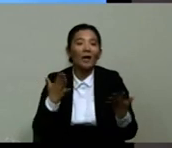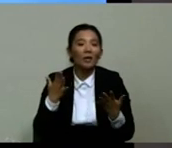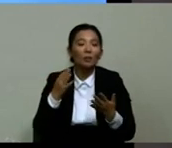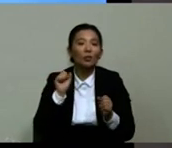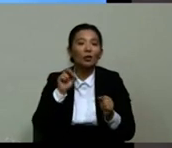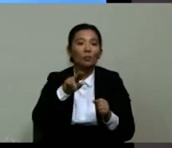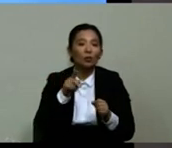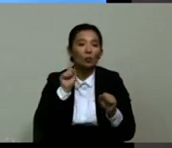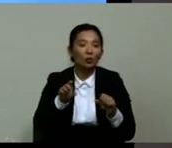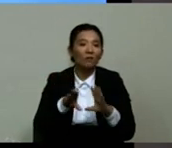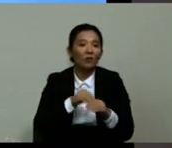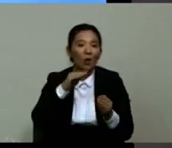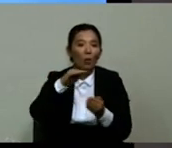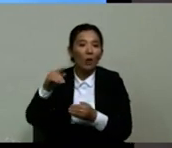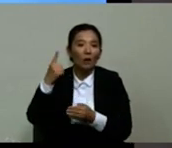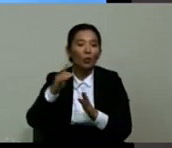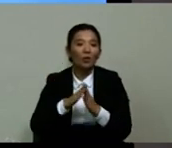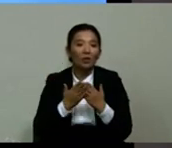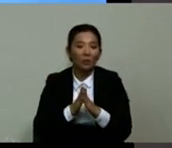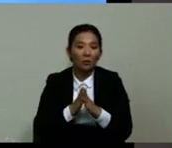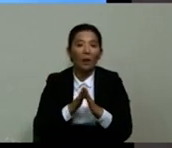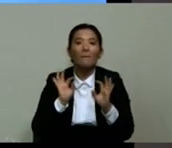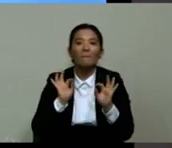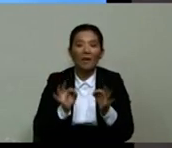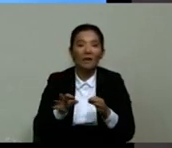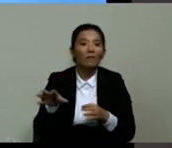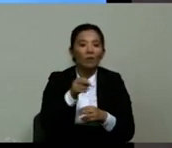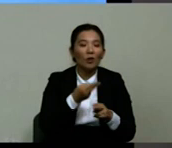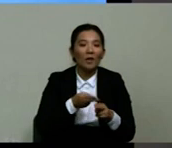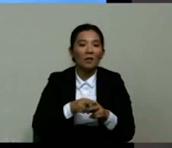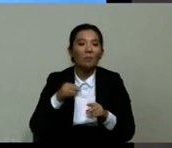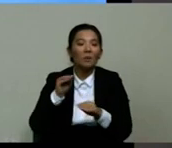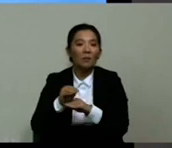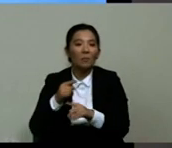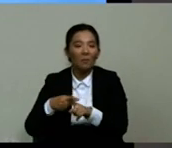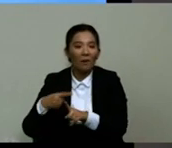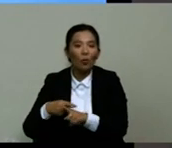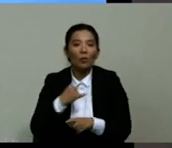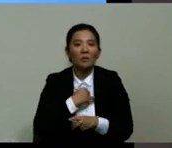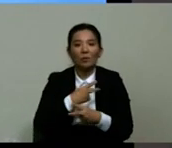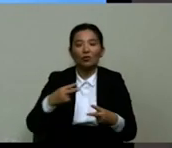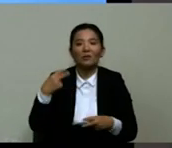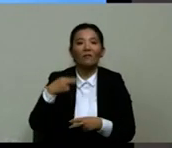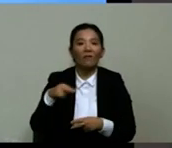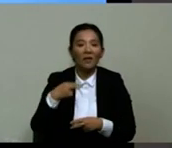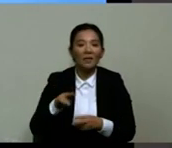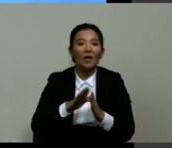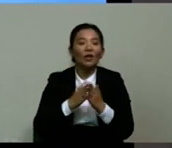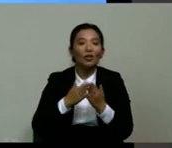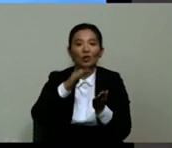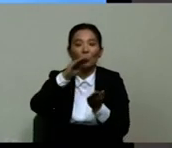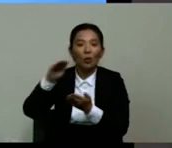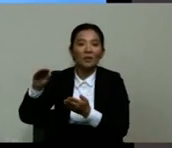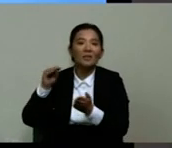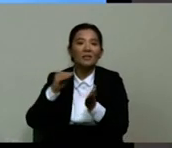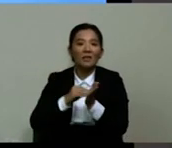способами мы можем выбрать с полки одну книгу? Правильно, все это прибавили, у нас получилось 20. На книжной полке